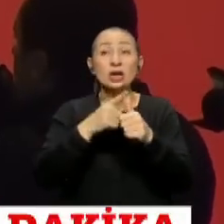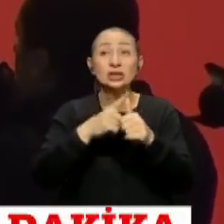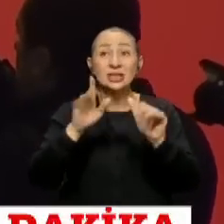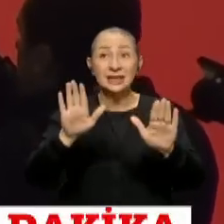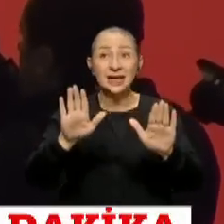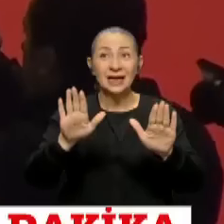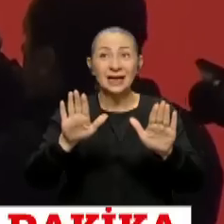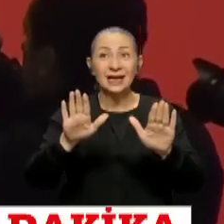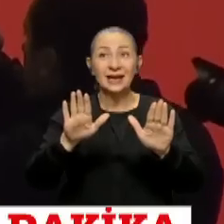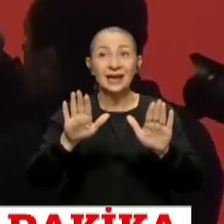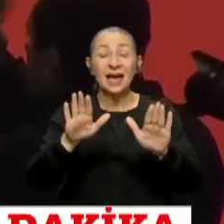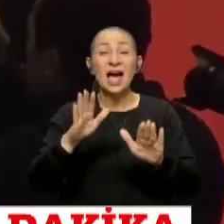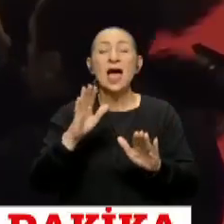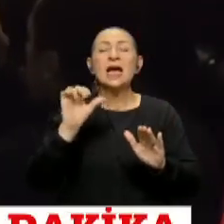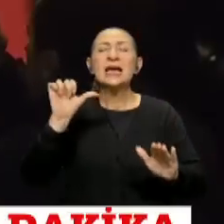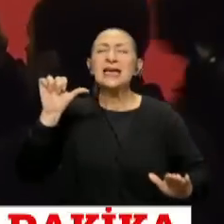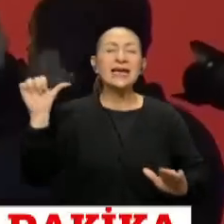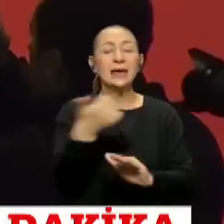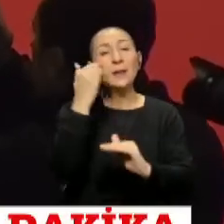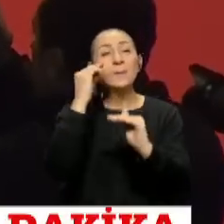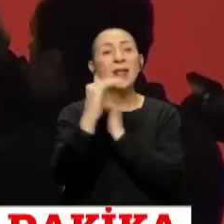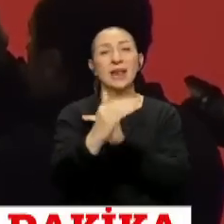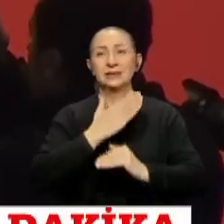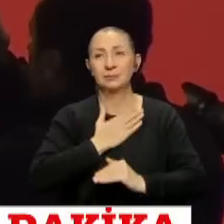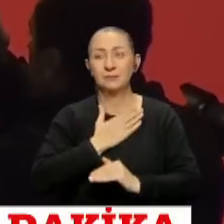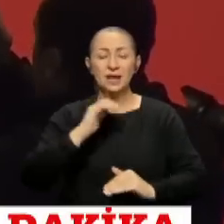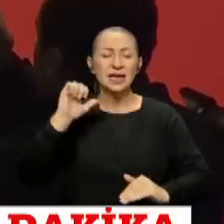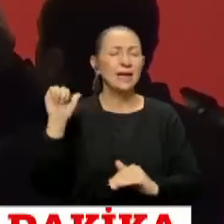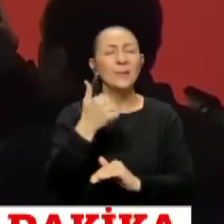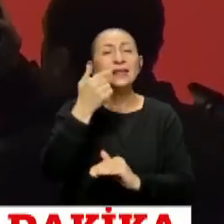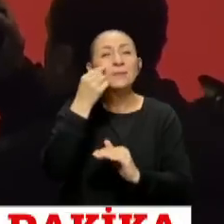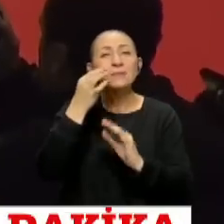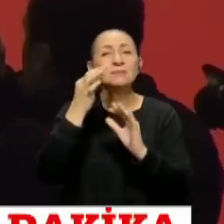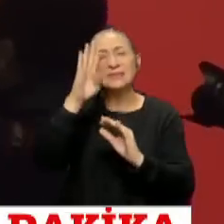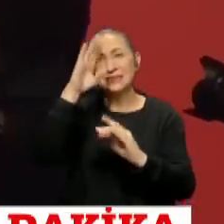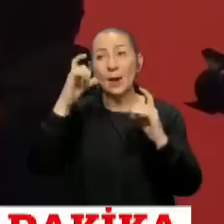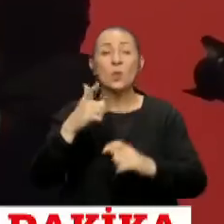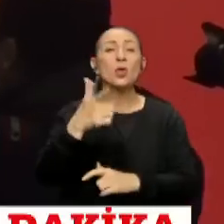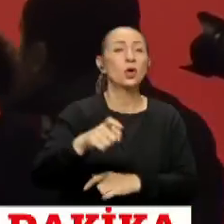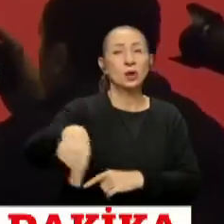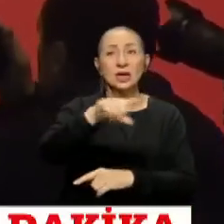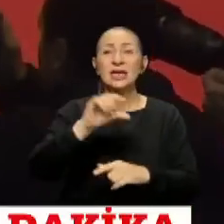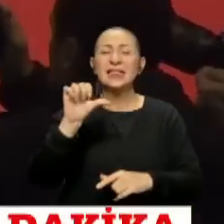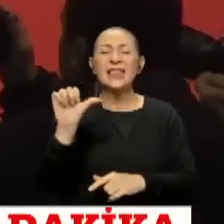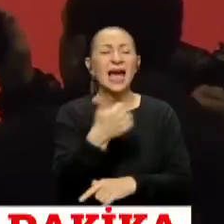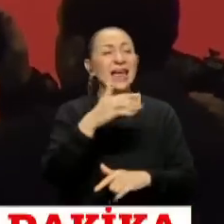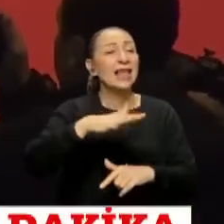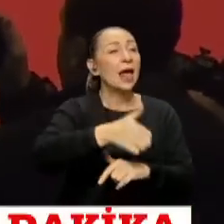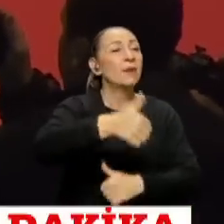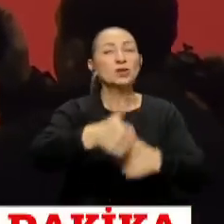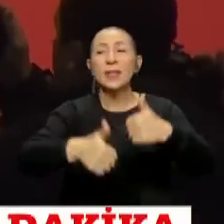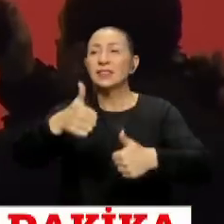Öncelikle aziz milletim, aziz İstanbullular, çok değerli genel